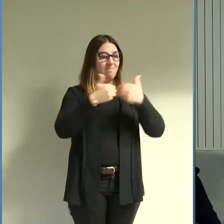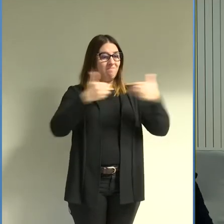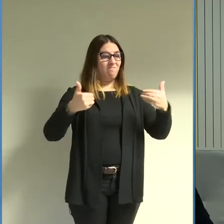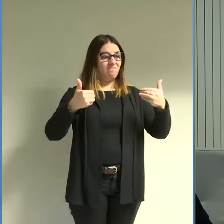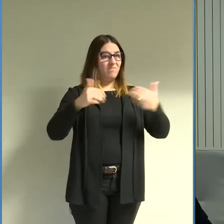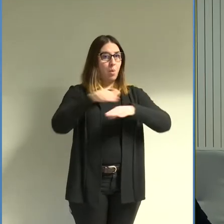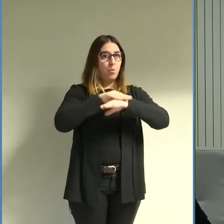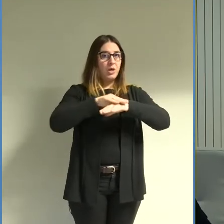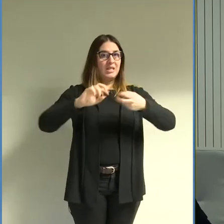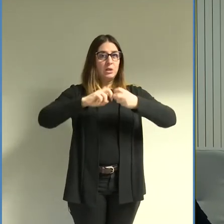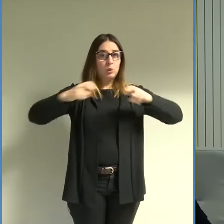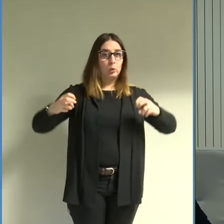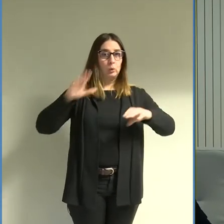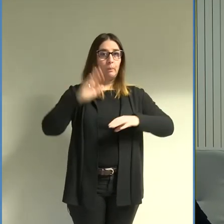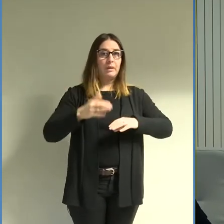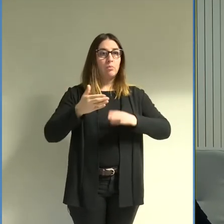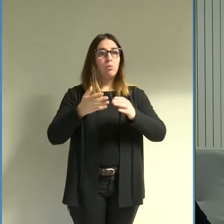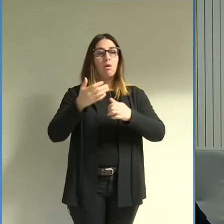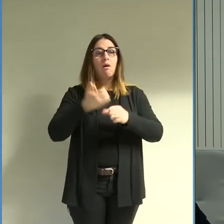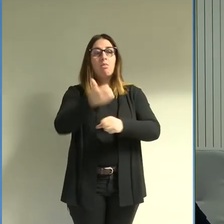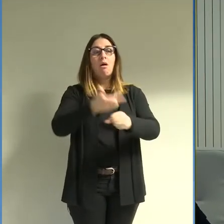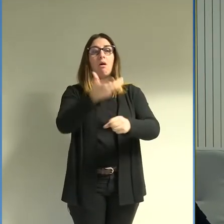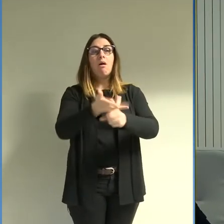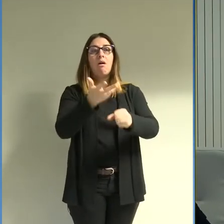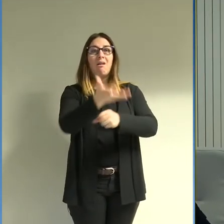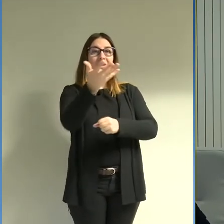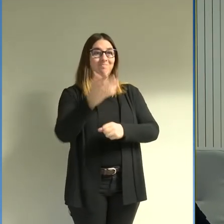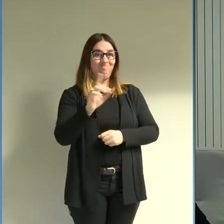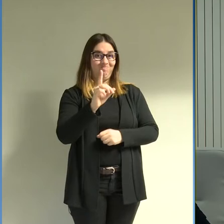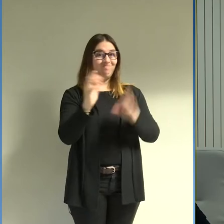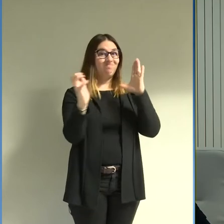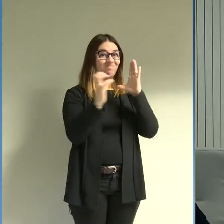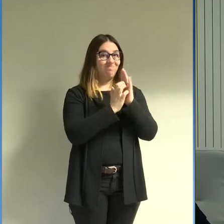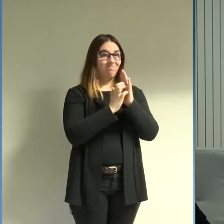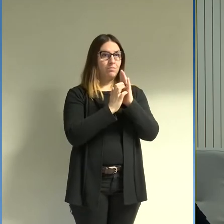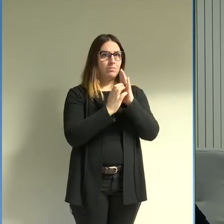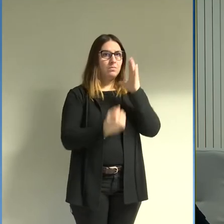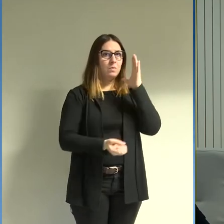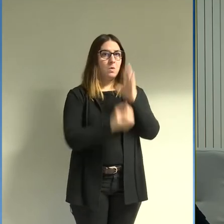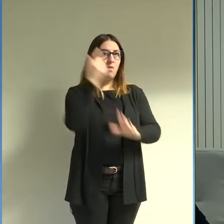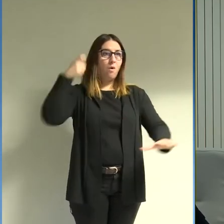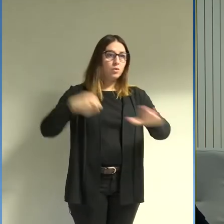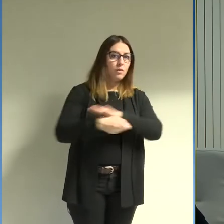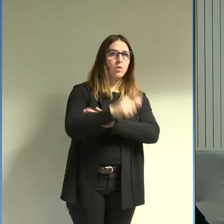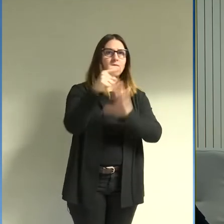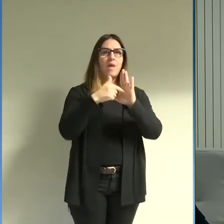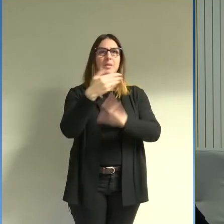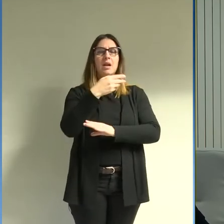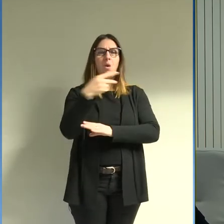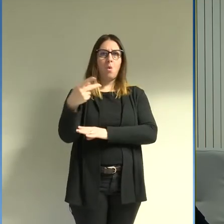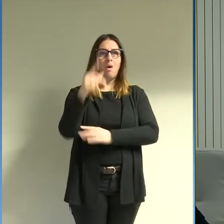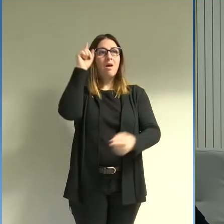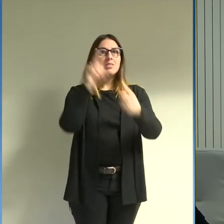structurante et engageante pour notre vie dans les années à venir est en fait une délibération pour le renouvellement d'une subvention de 20000 euros cernant l'organisation d'un